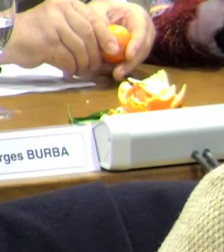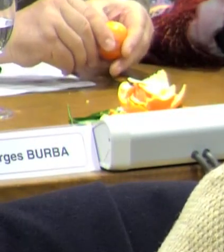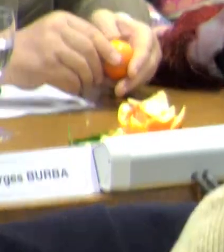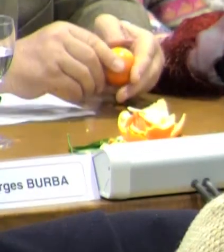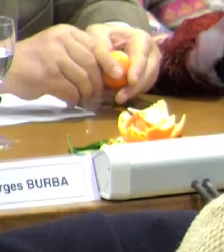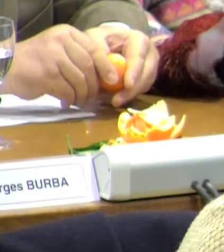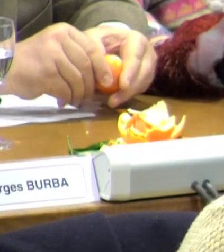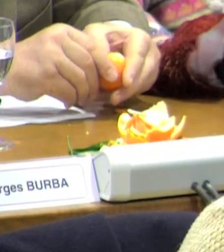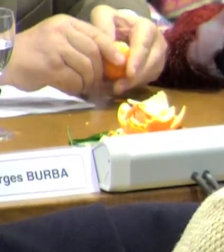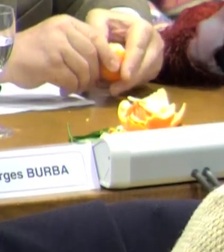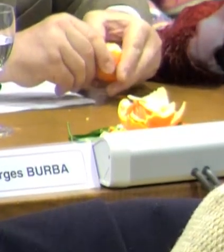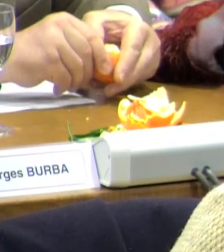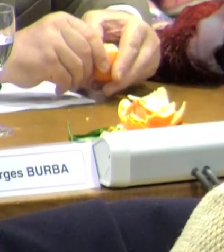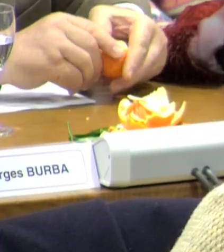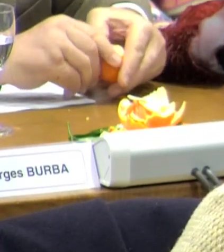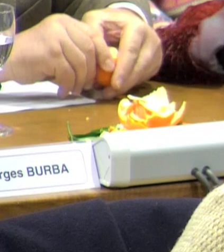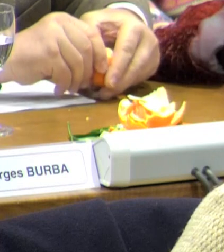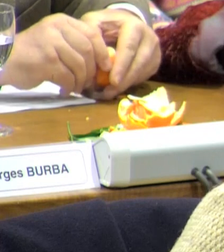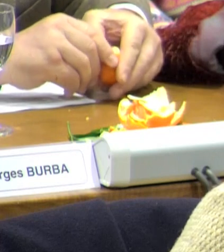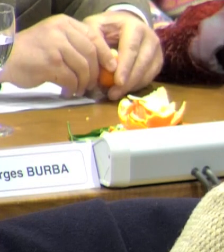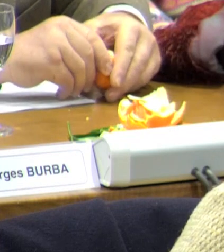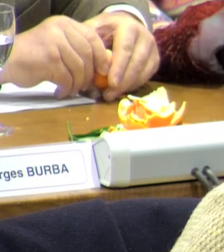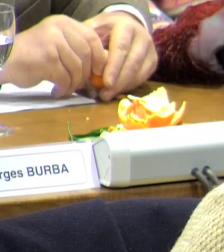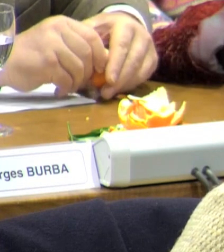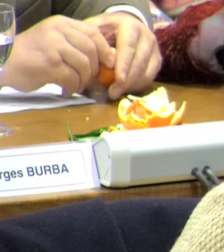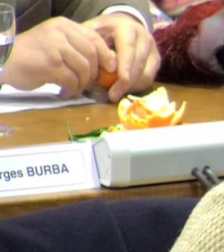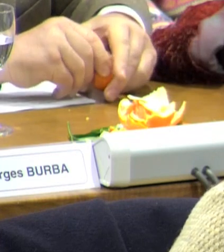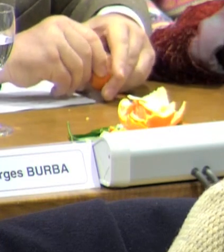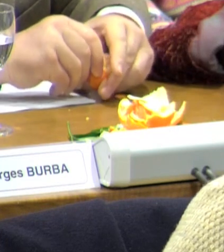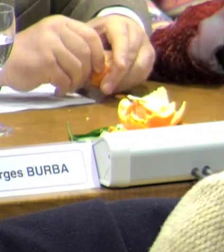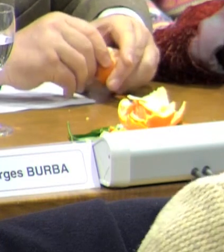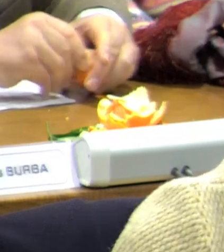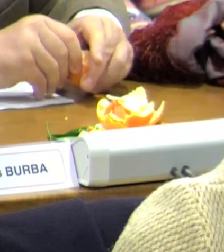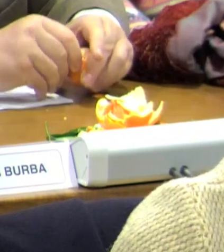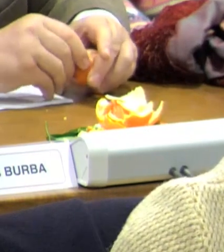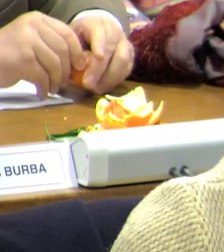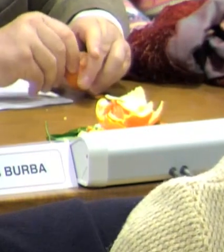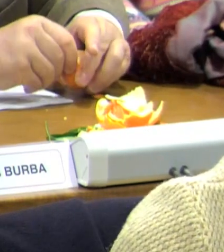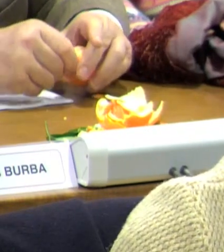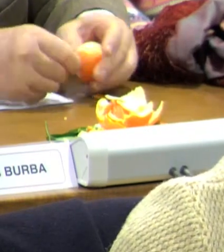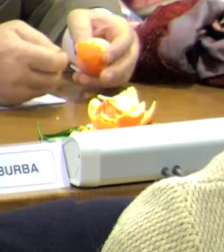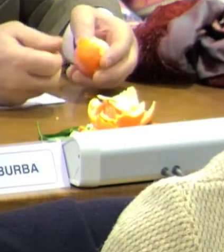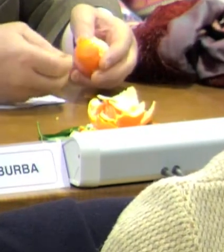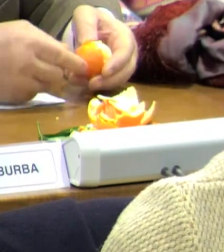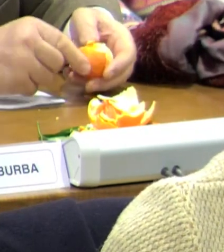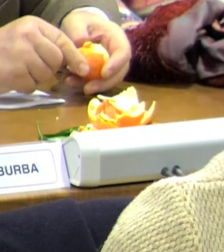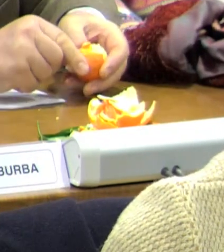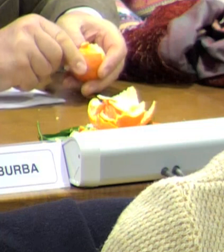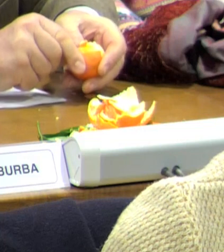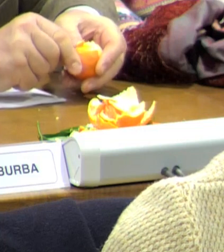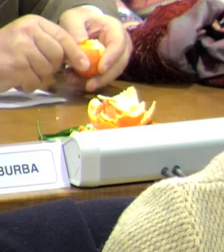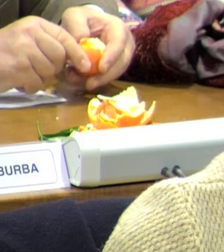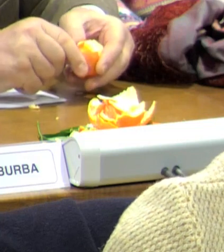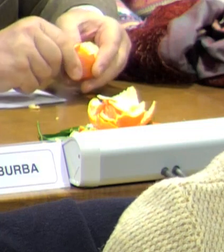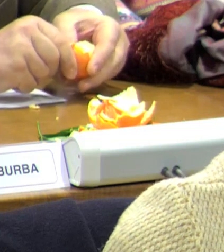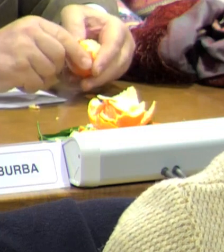des commerces de la place et pour pouvoir livrer les travaux tout en permettant au marché de noël de se tenir sur cette place en 2019 avec des conditions d'accueil